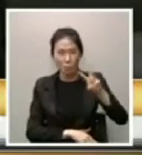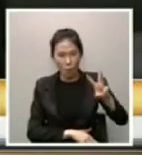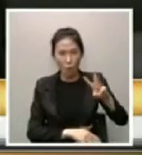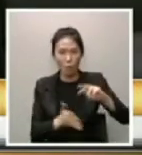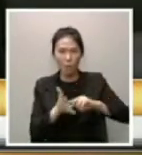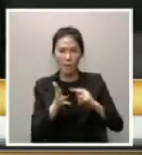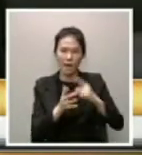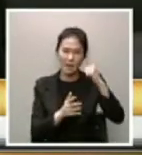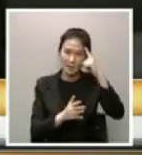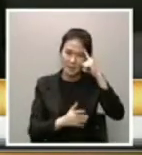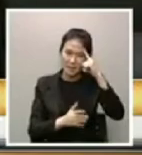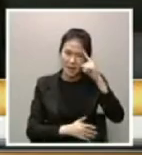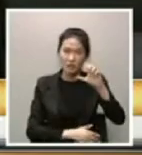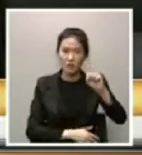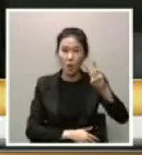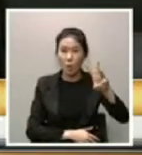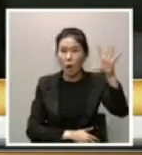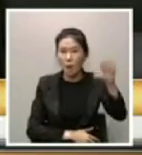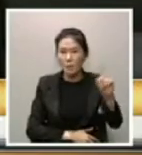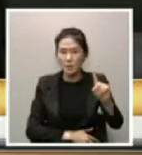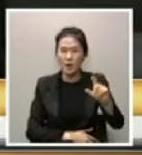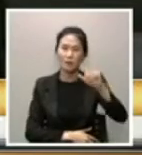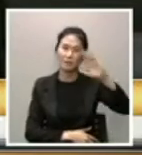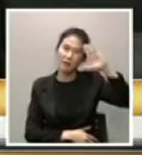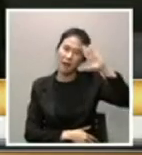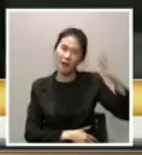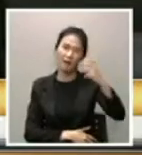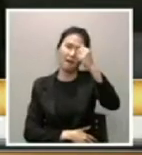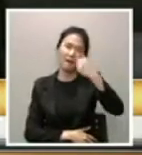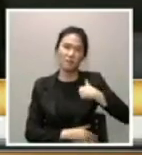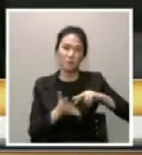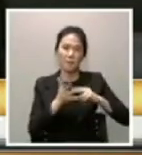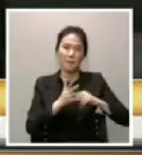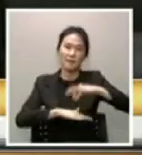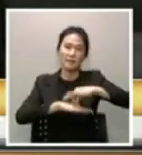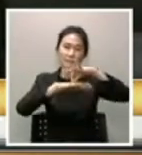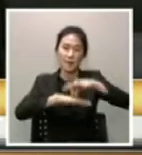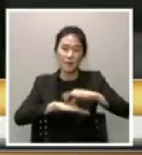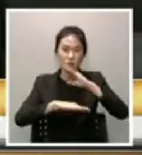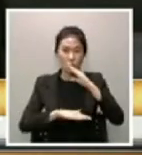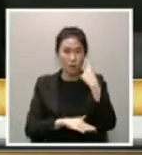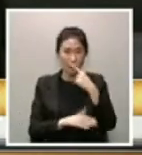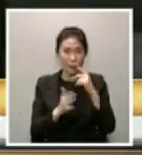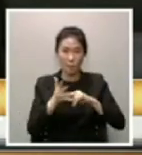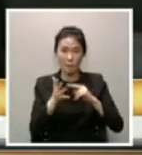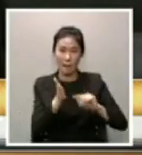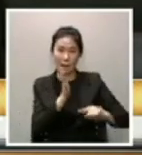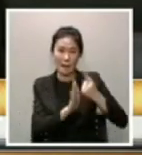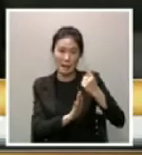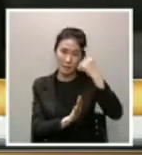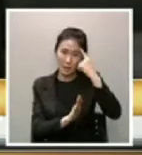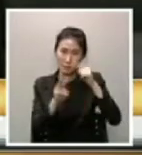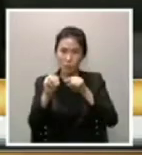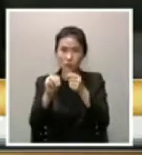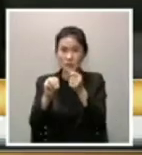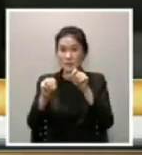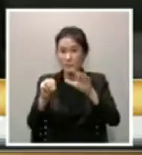คสช.ก็แต่งตั้งและที่ยิ่งชัดเจนไปกว่านั้นคือบุคคลใดที่ผ่านด่านแรกการสรรหาในมาตรา